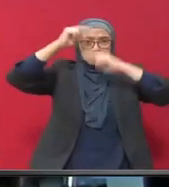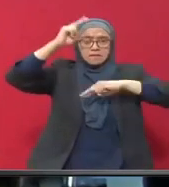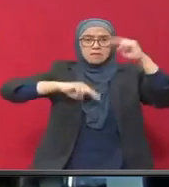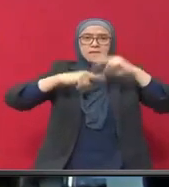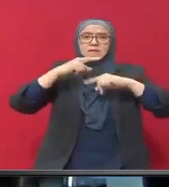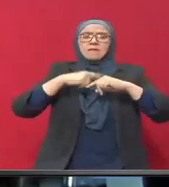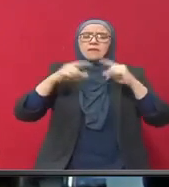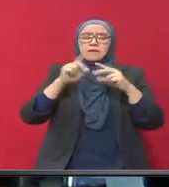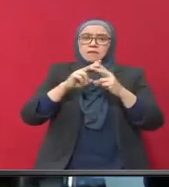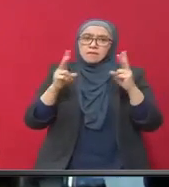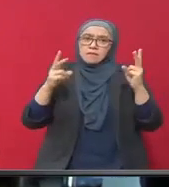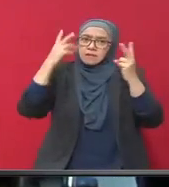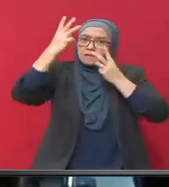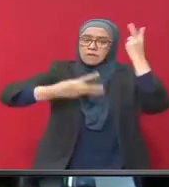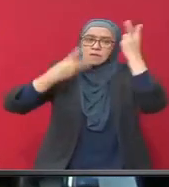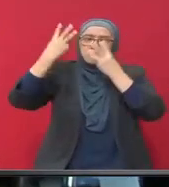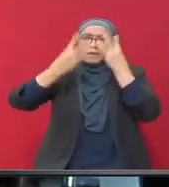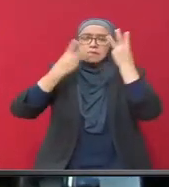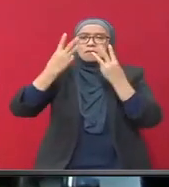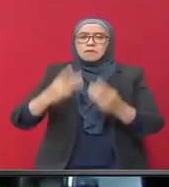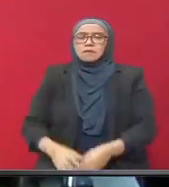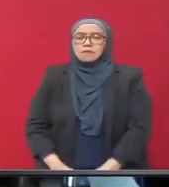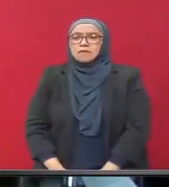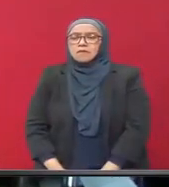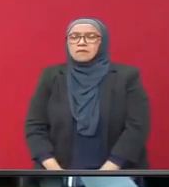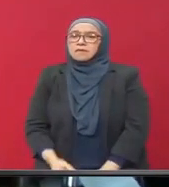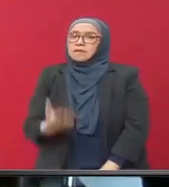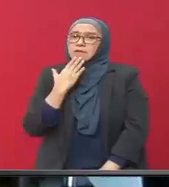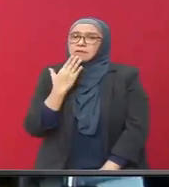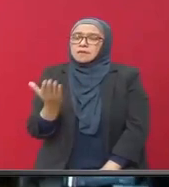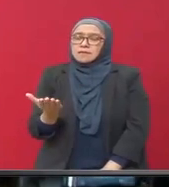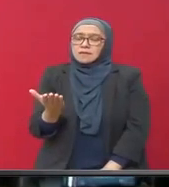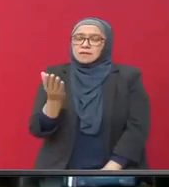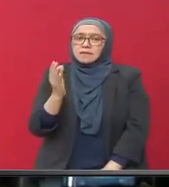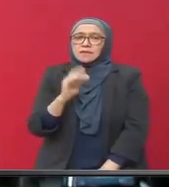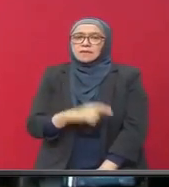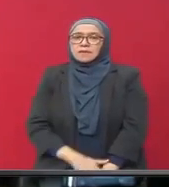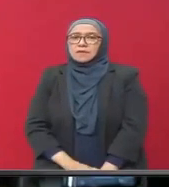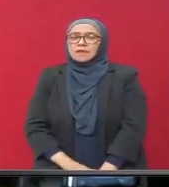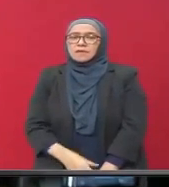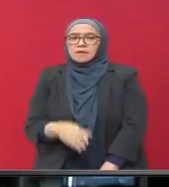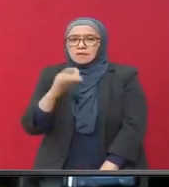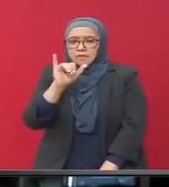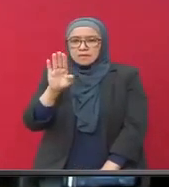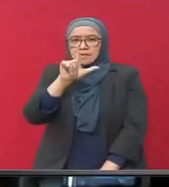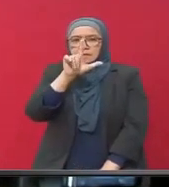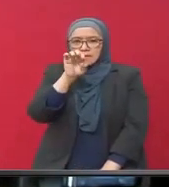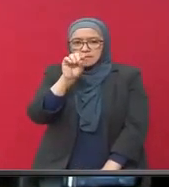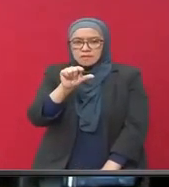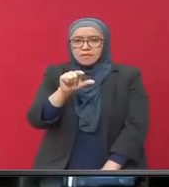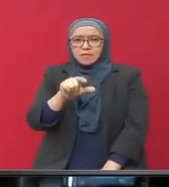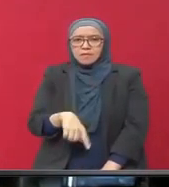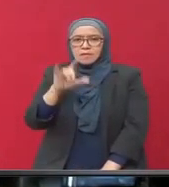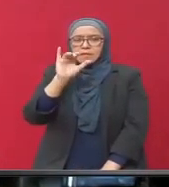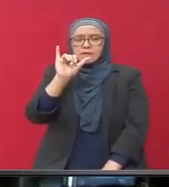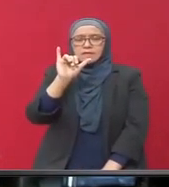kasih sudah kayanya buat penting Terima kasih yang sedang Tuhan yang dipertua untuk makluman